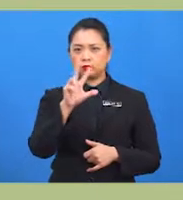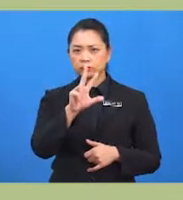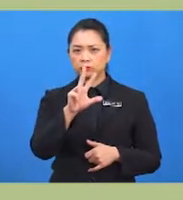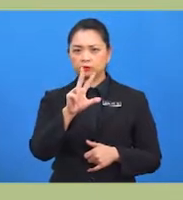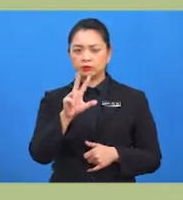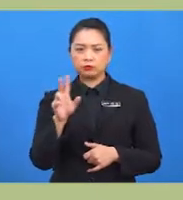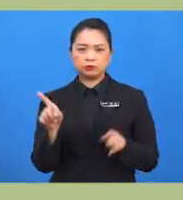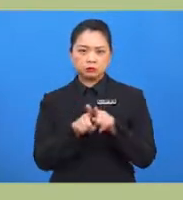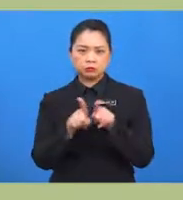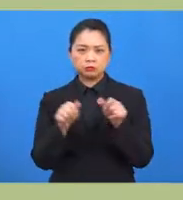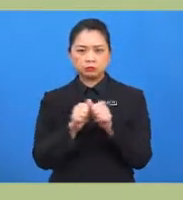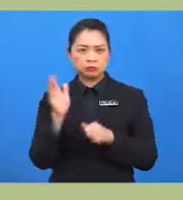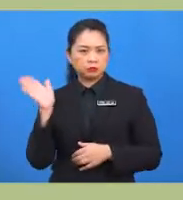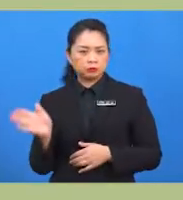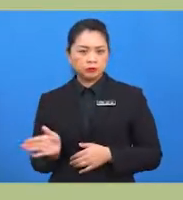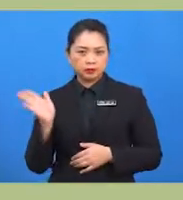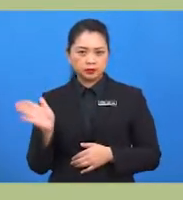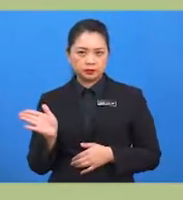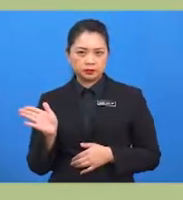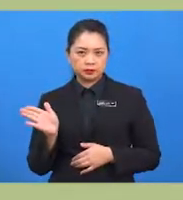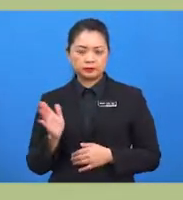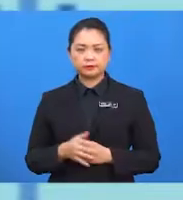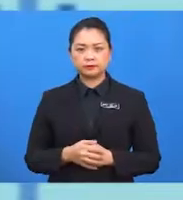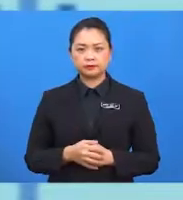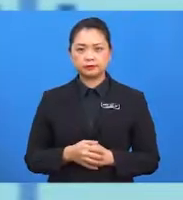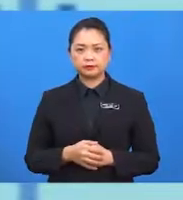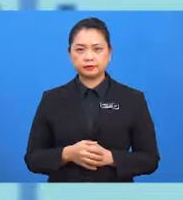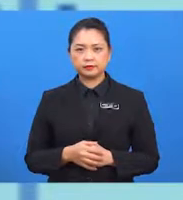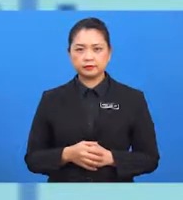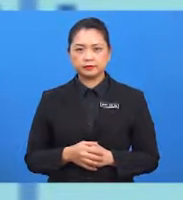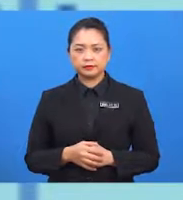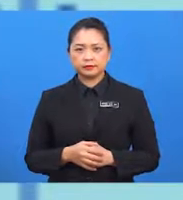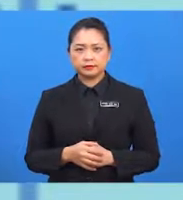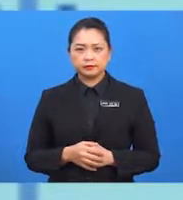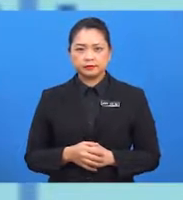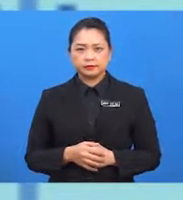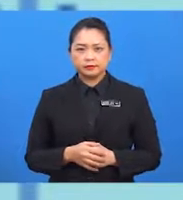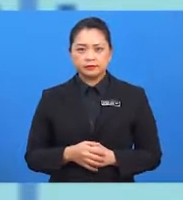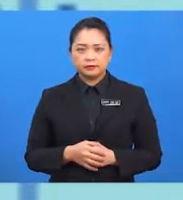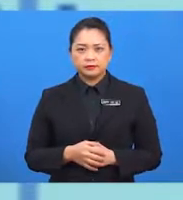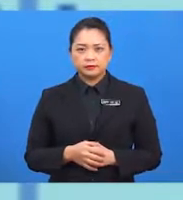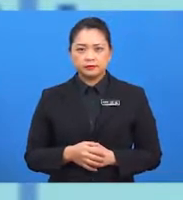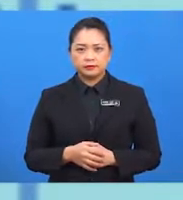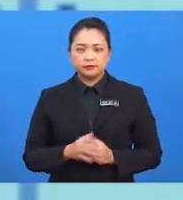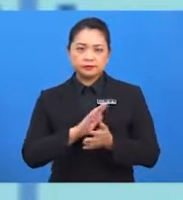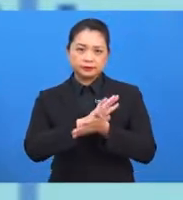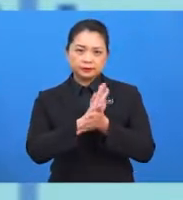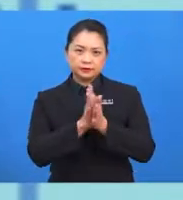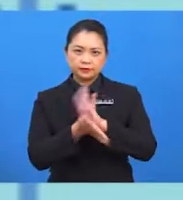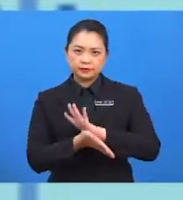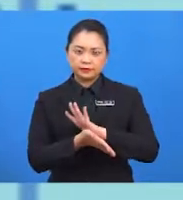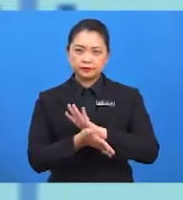250 cm padu yaitu 1/4 desimeter padu make